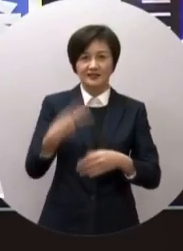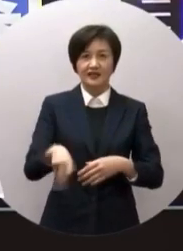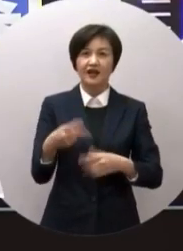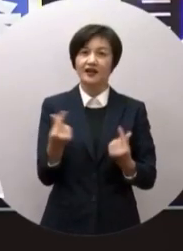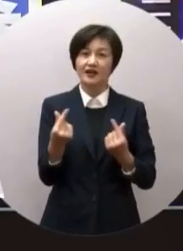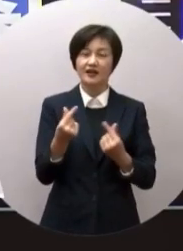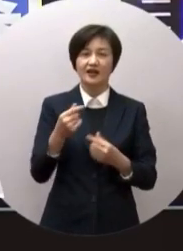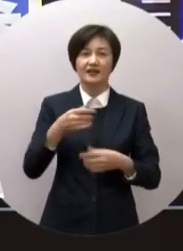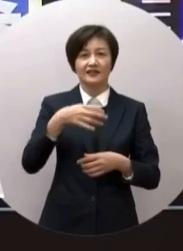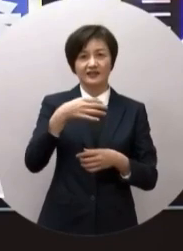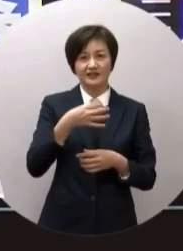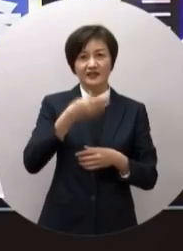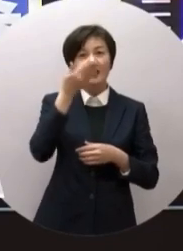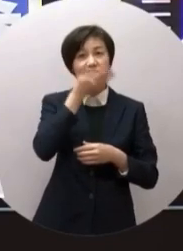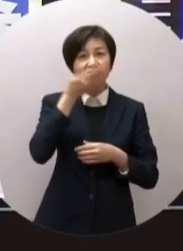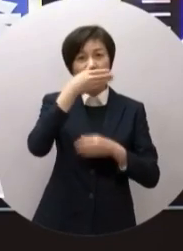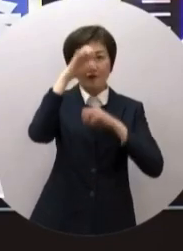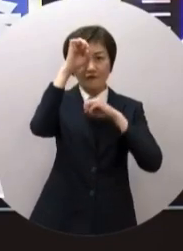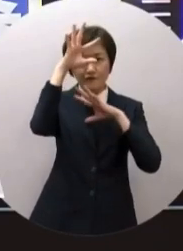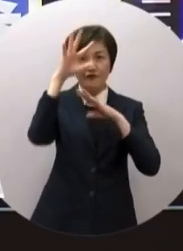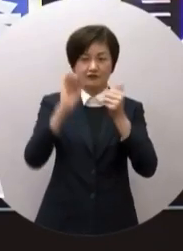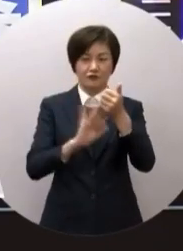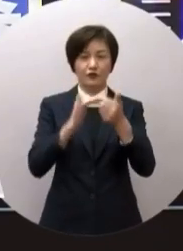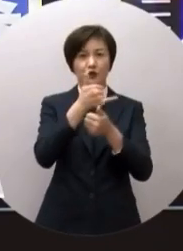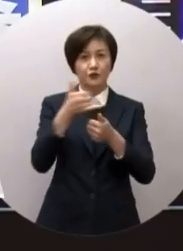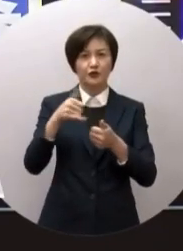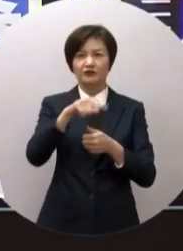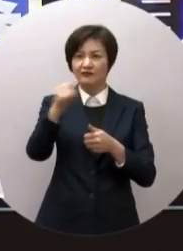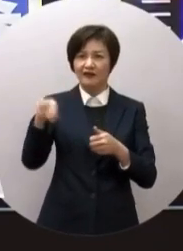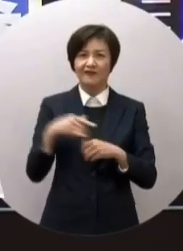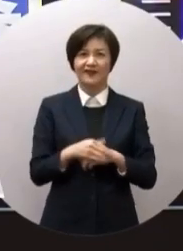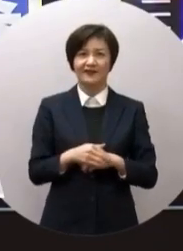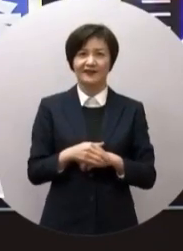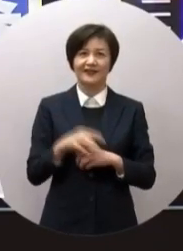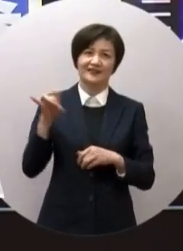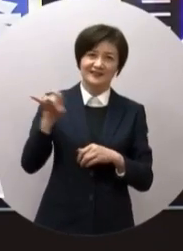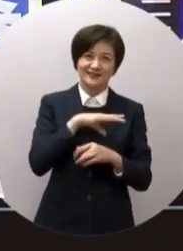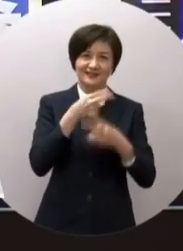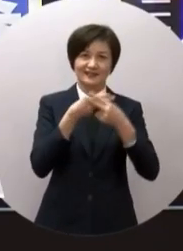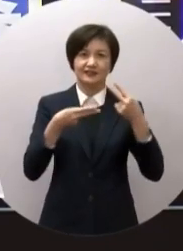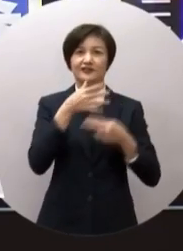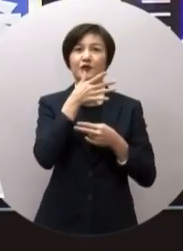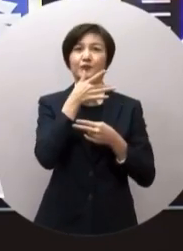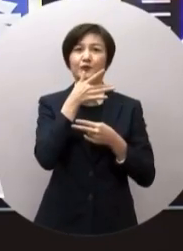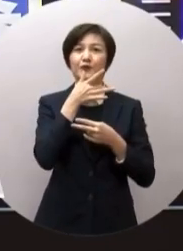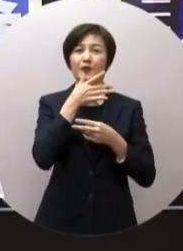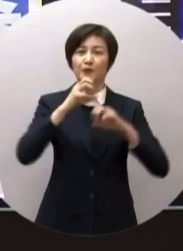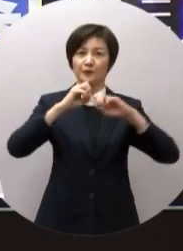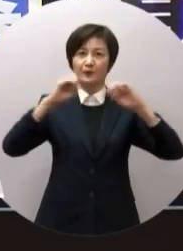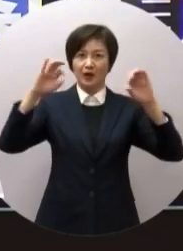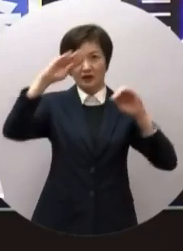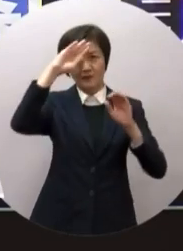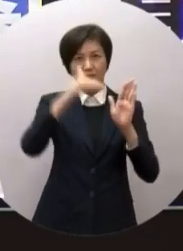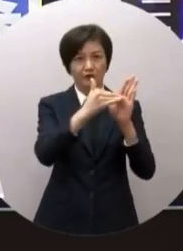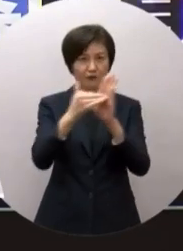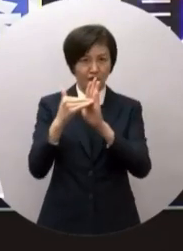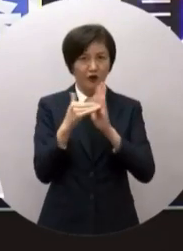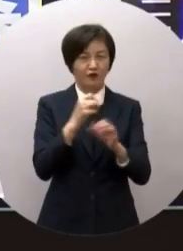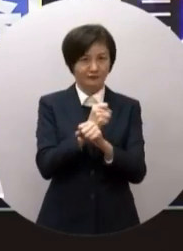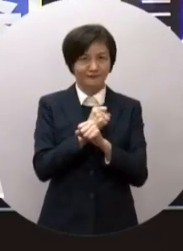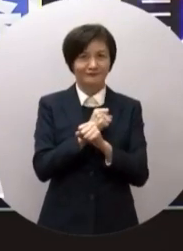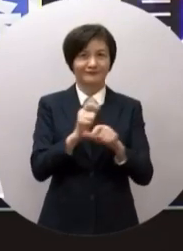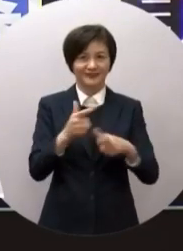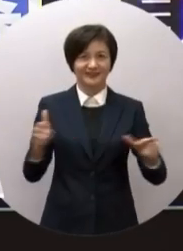凤委员，也利用乡亲熟悉的客语在宣导各项的防疫措施。本身